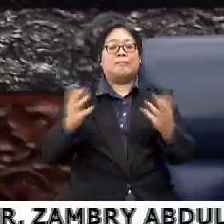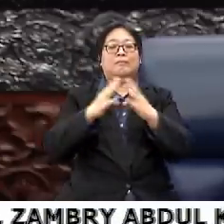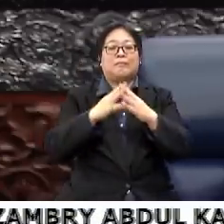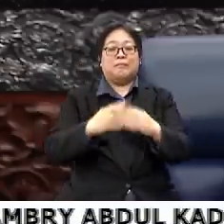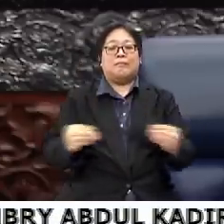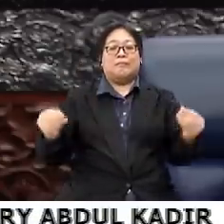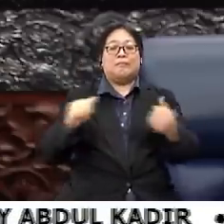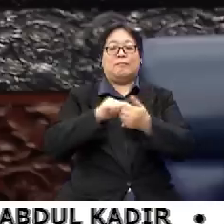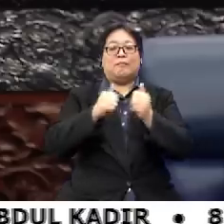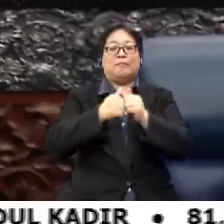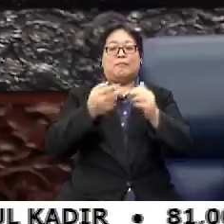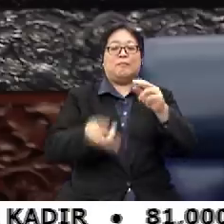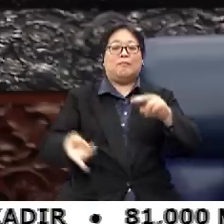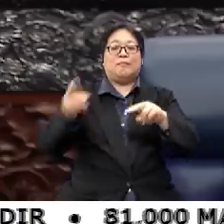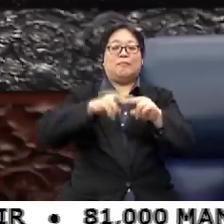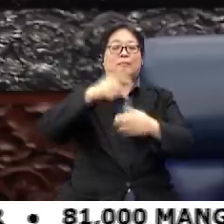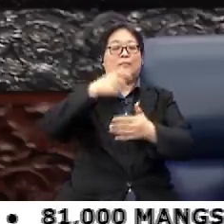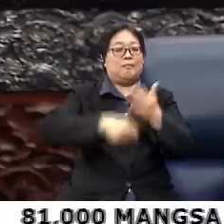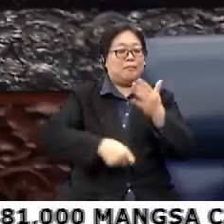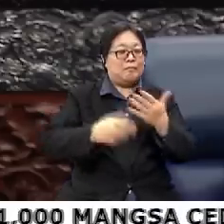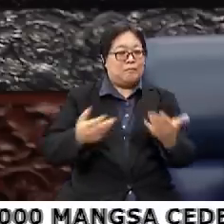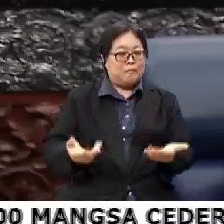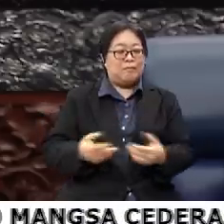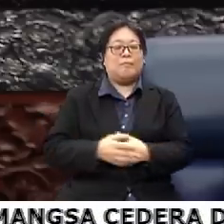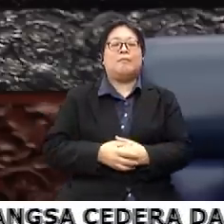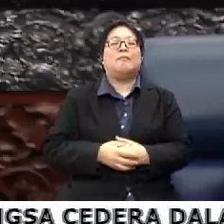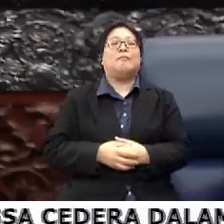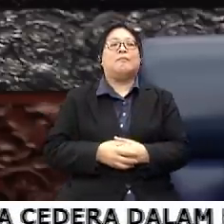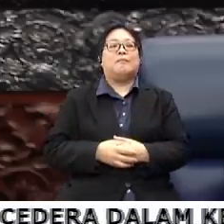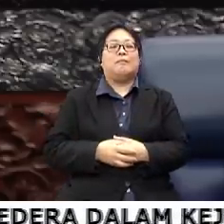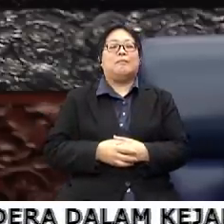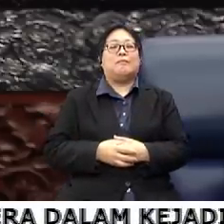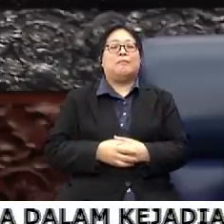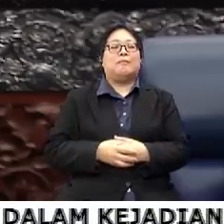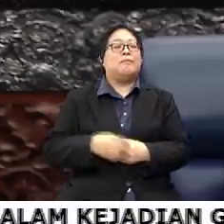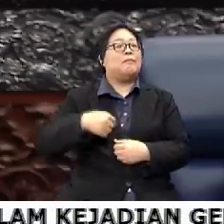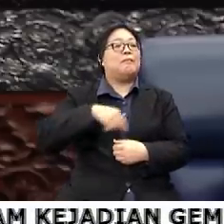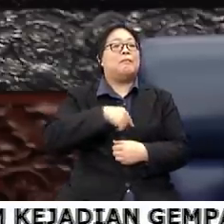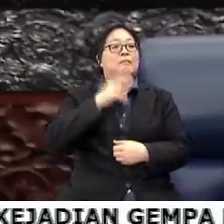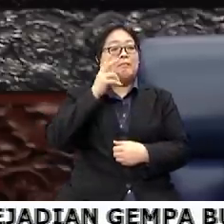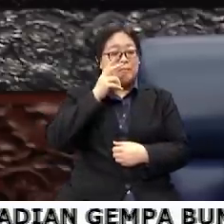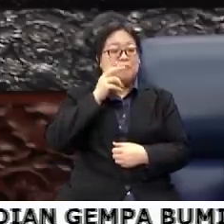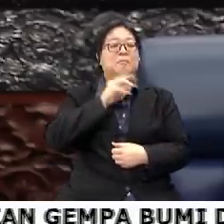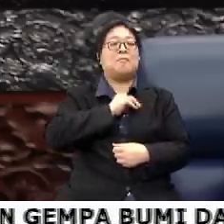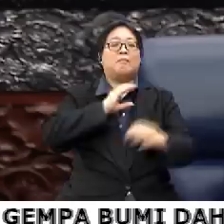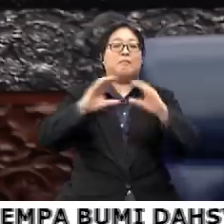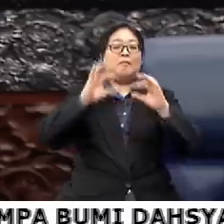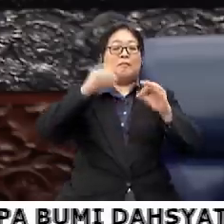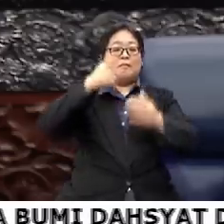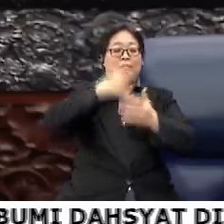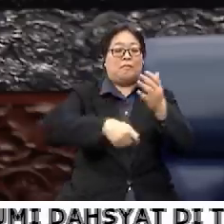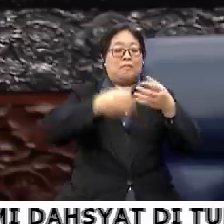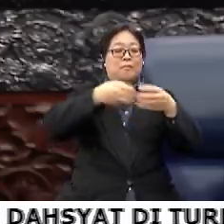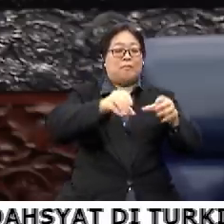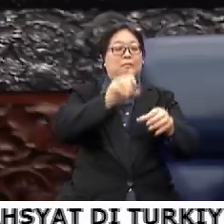mengatasi masalah kenaikan kos sara hidup rakyat ini. Yang kita dengar, Menteri kata kalau harga ayam